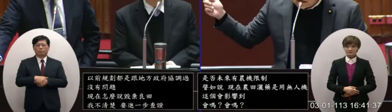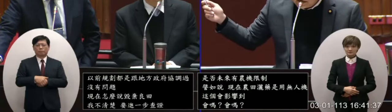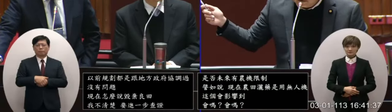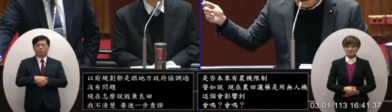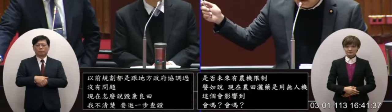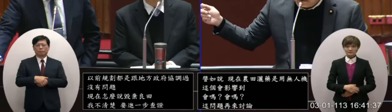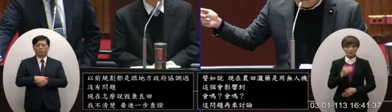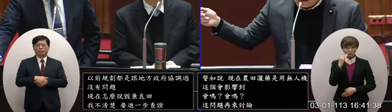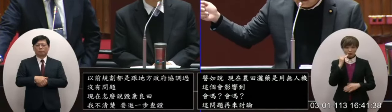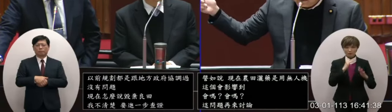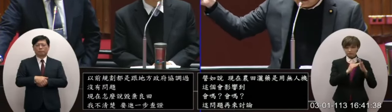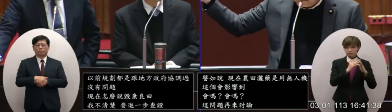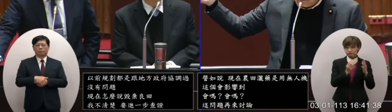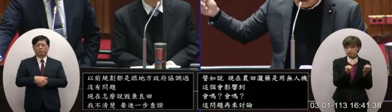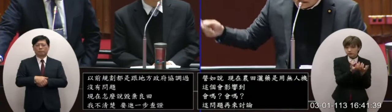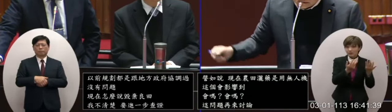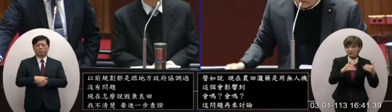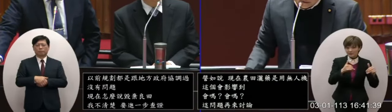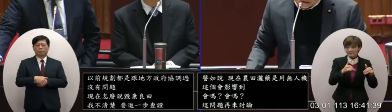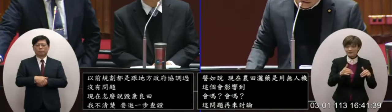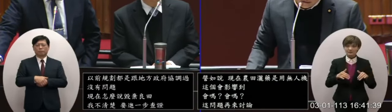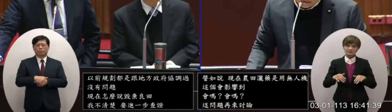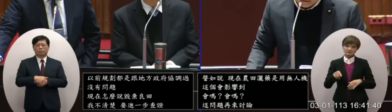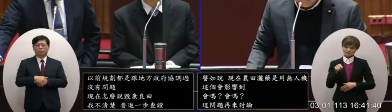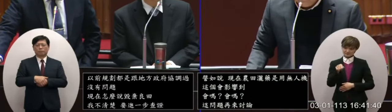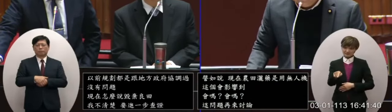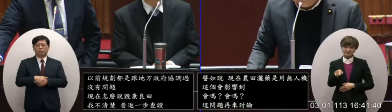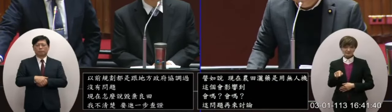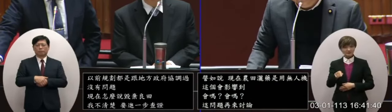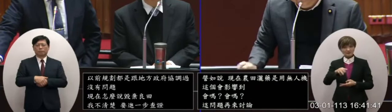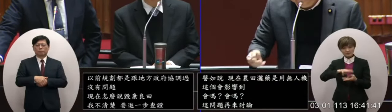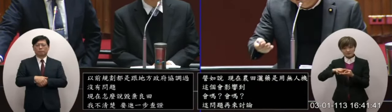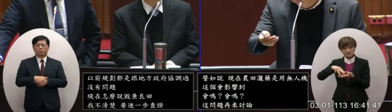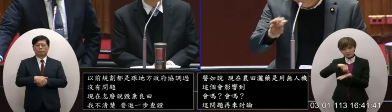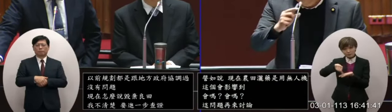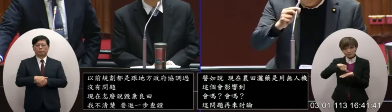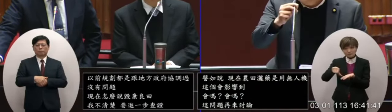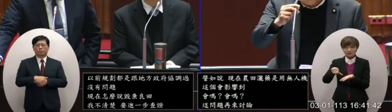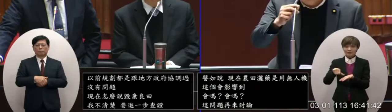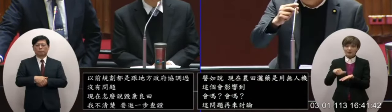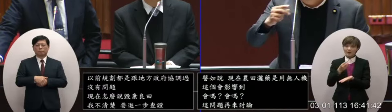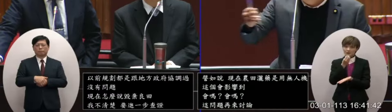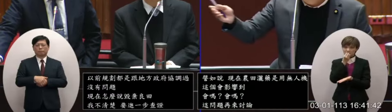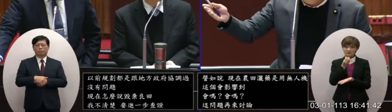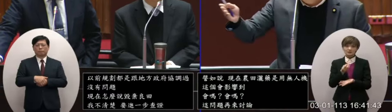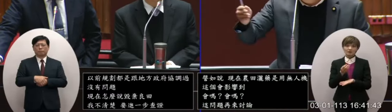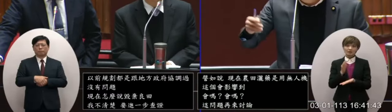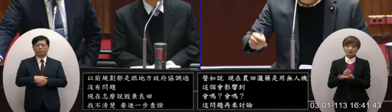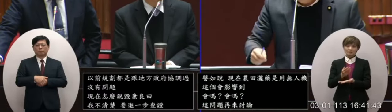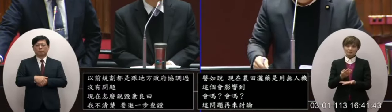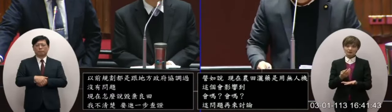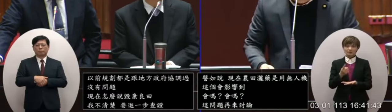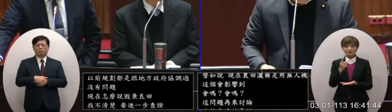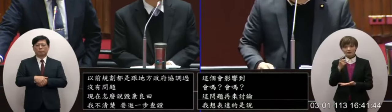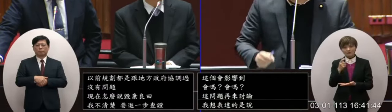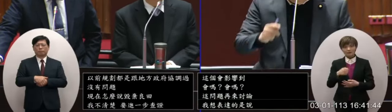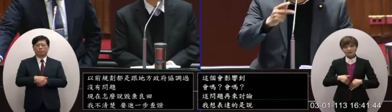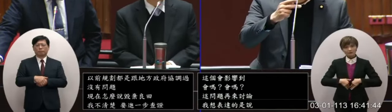如果战争都还没爆发，就先爆发粮食危机。我想要问问在场的每位长